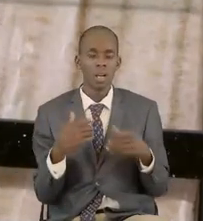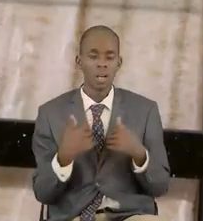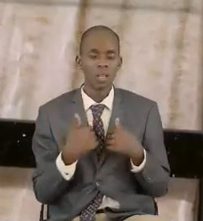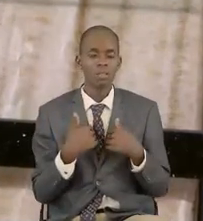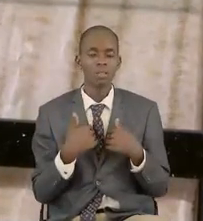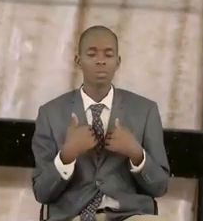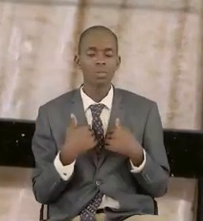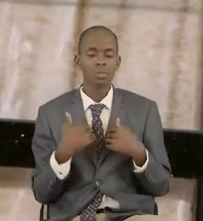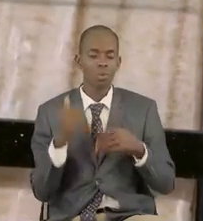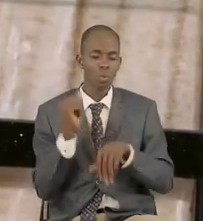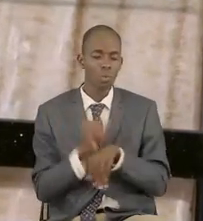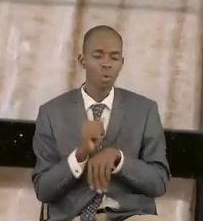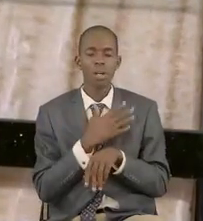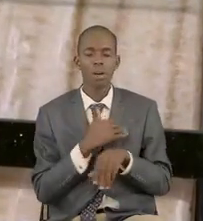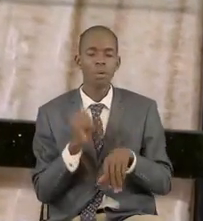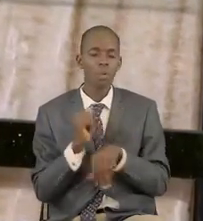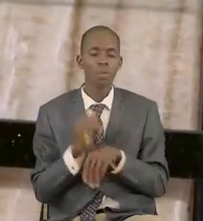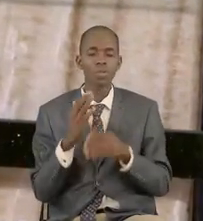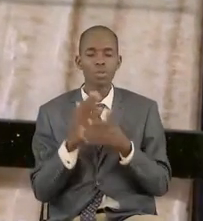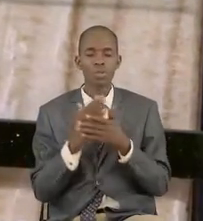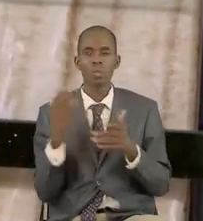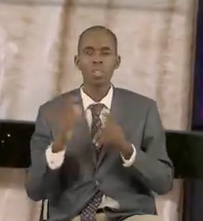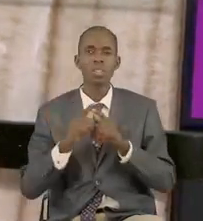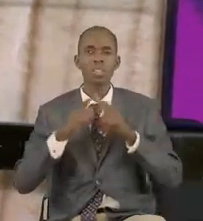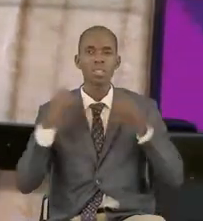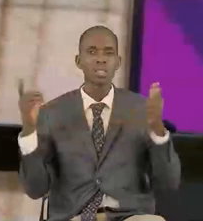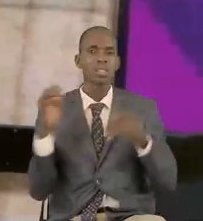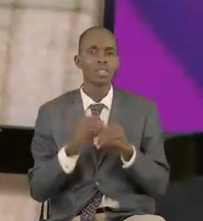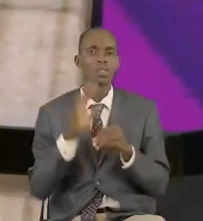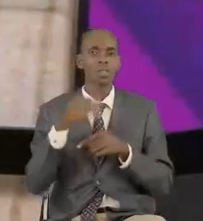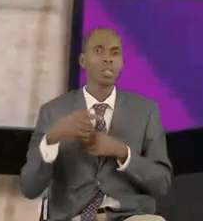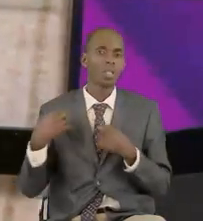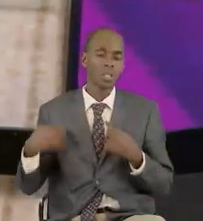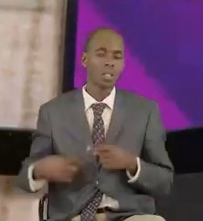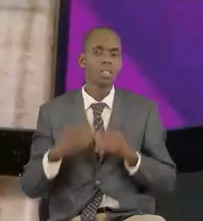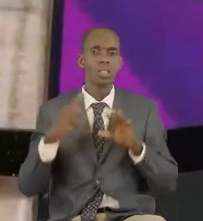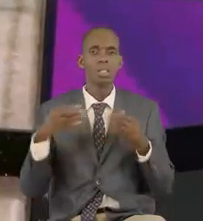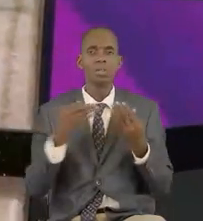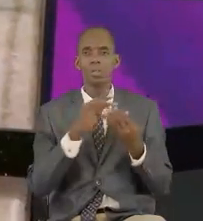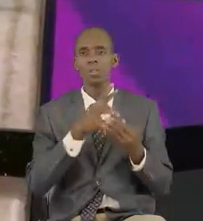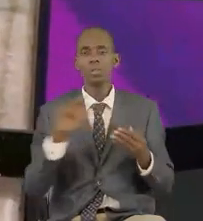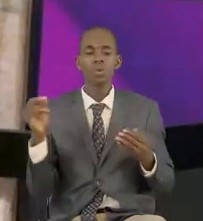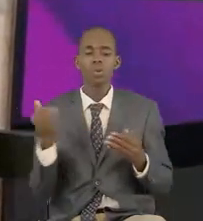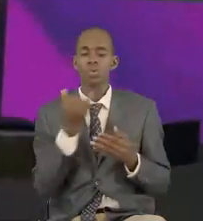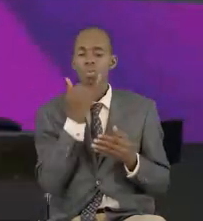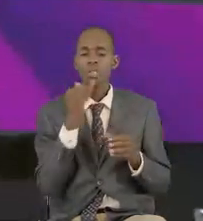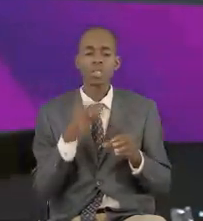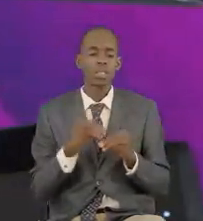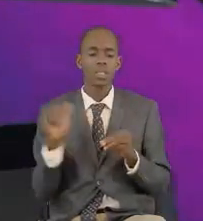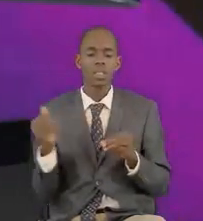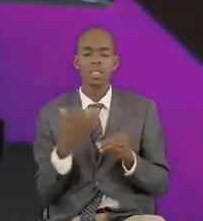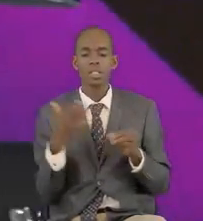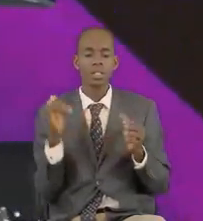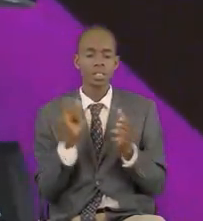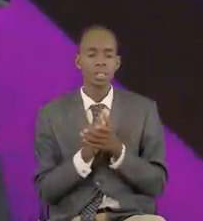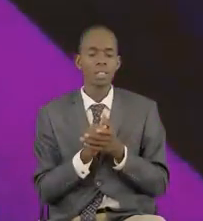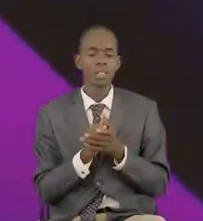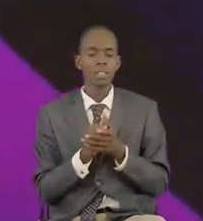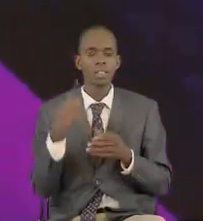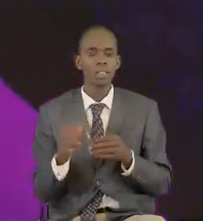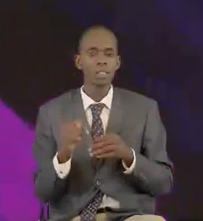de Dieu a agi et a fait quelque chose de définir dans votre cœur nous ne donnons aucun sujet de